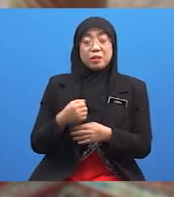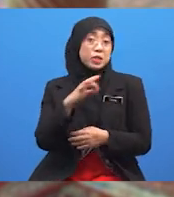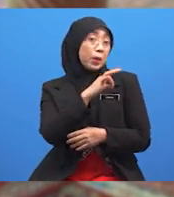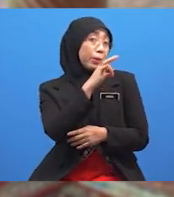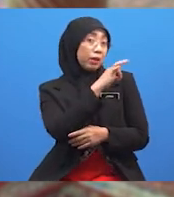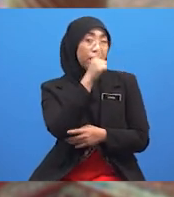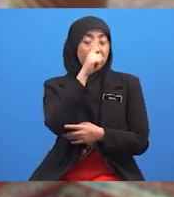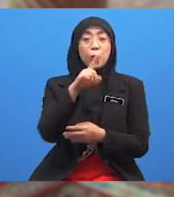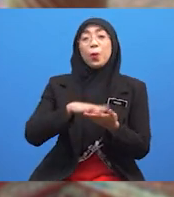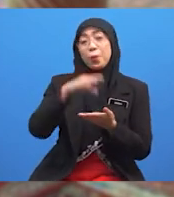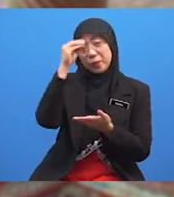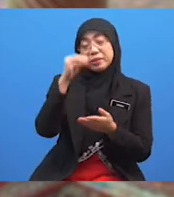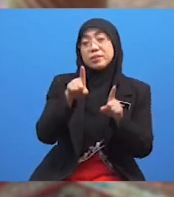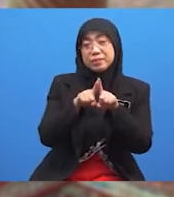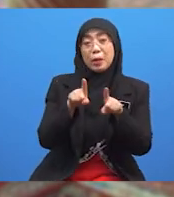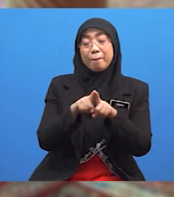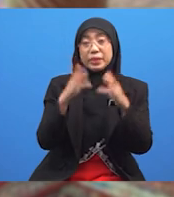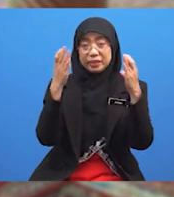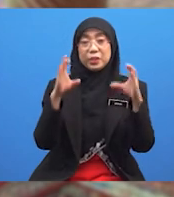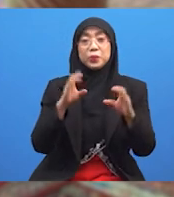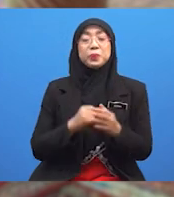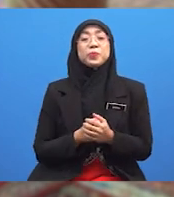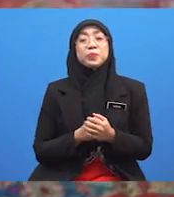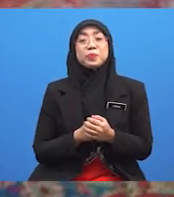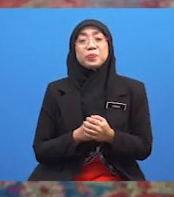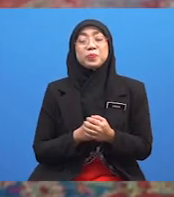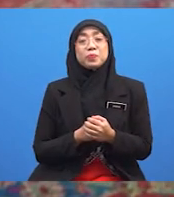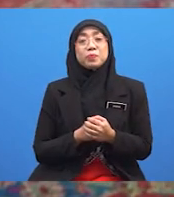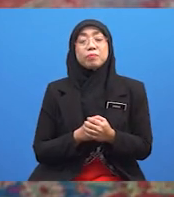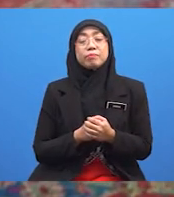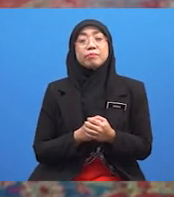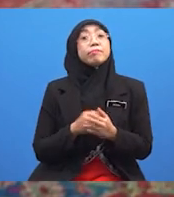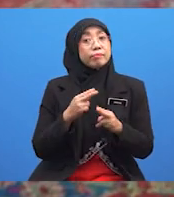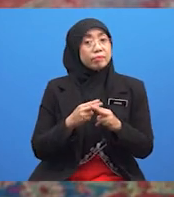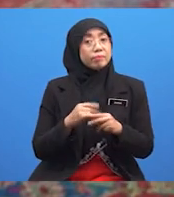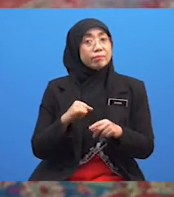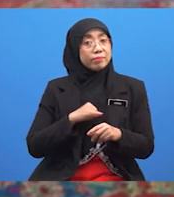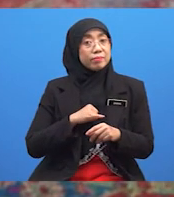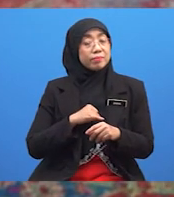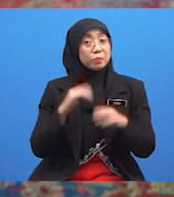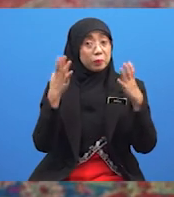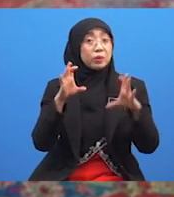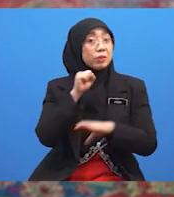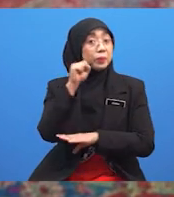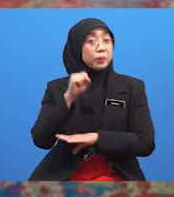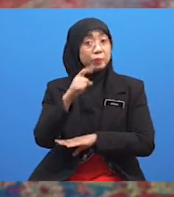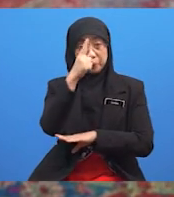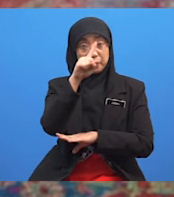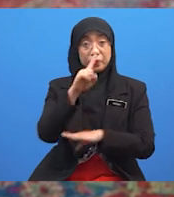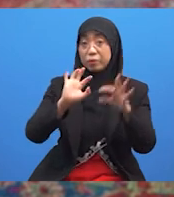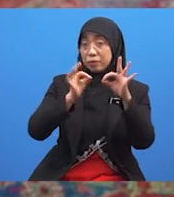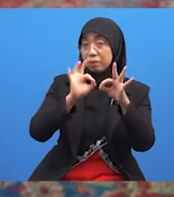terus belajar bersama-sama cikgu pada kali ini. Nama cikgu ialah Siti Mariani binti